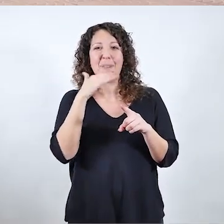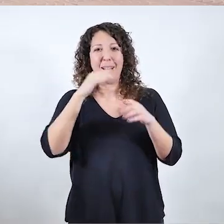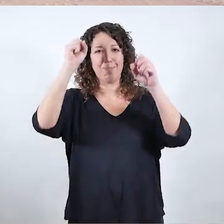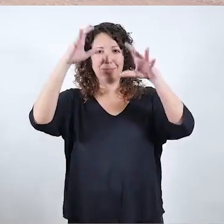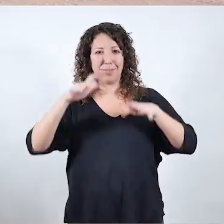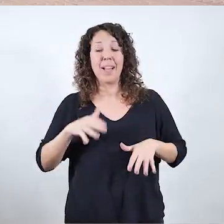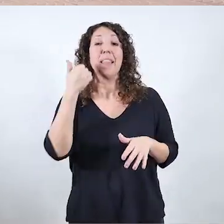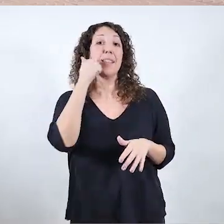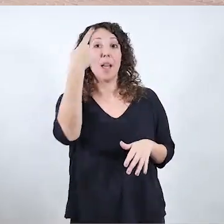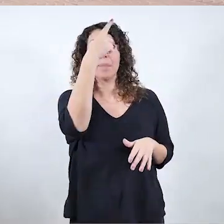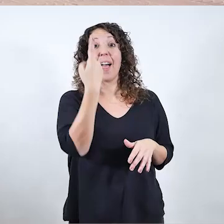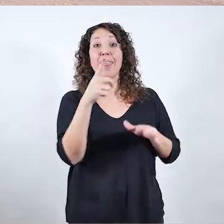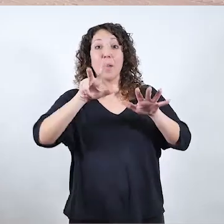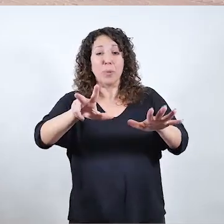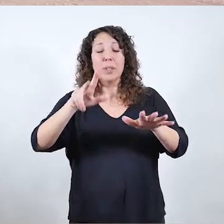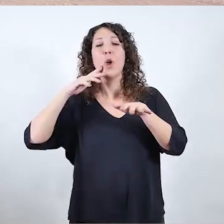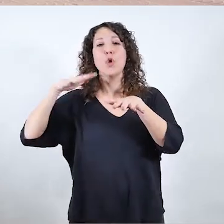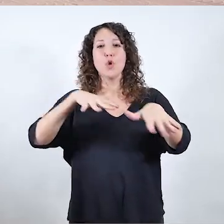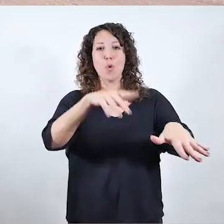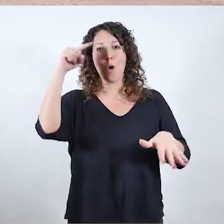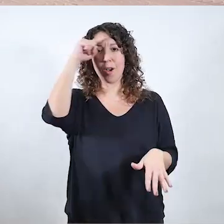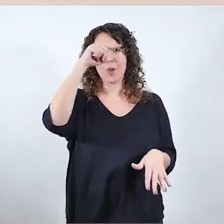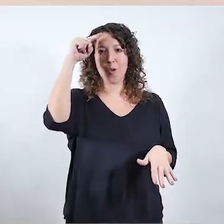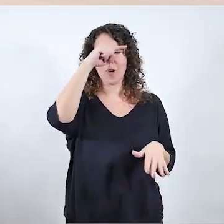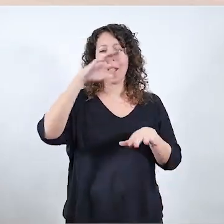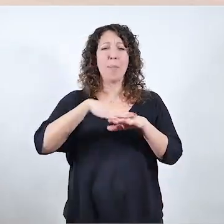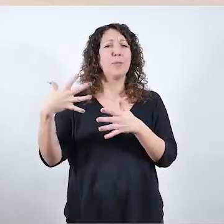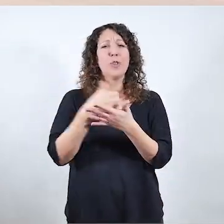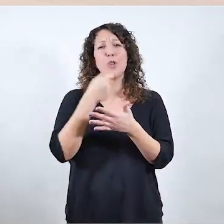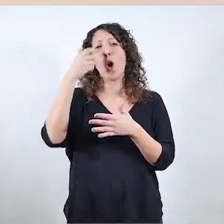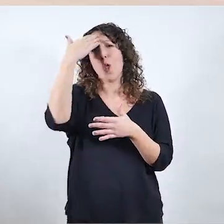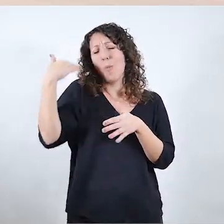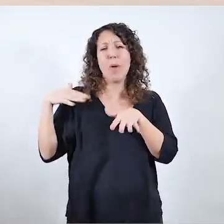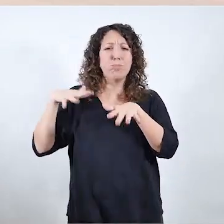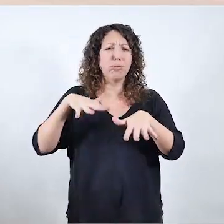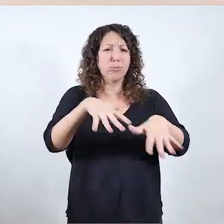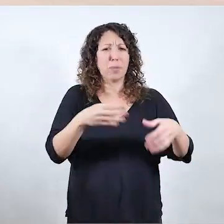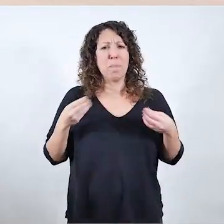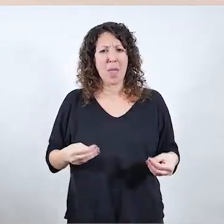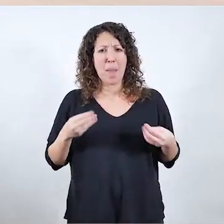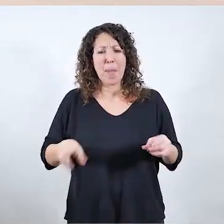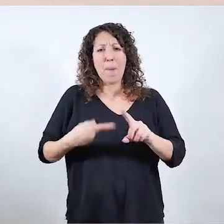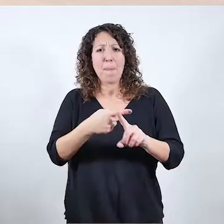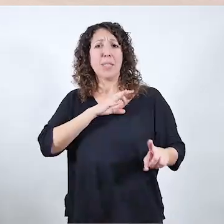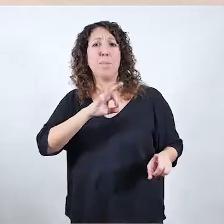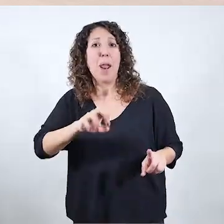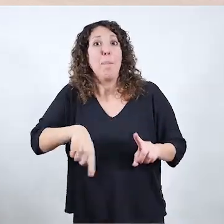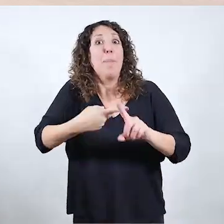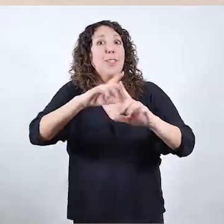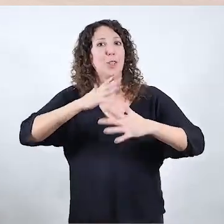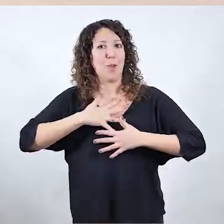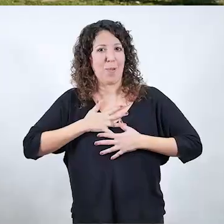Dissabte 18, la gran ruba de Cornellà, per tot el poble, com Déu mana, sí senyor, i premios i